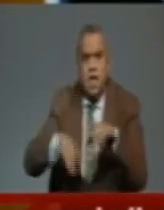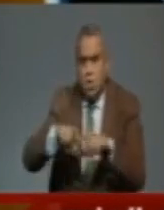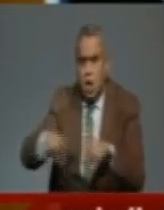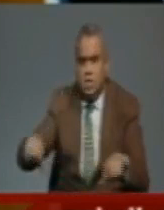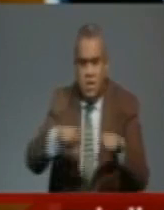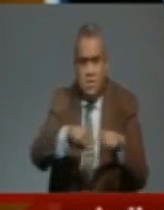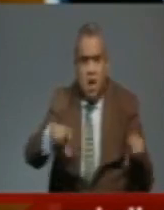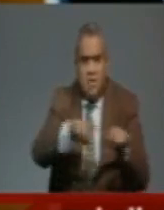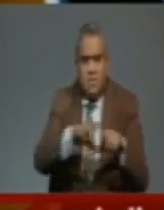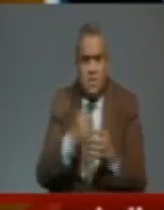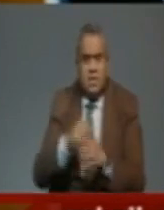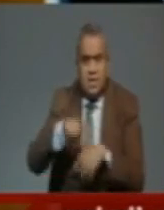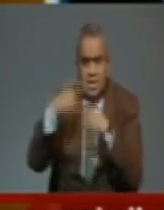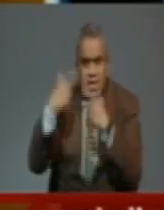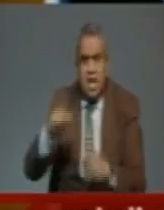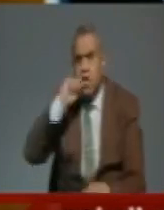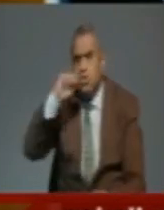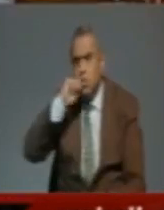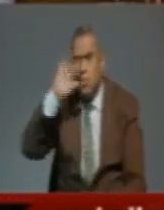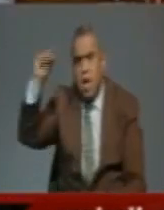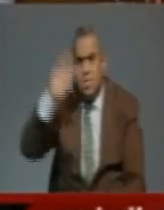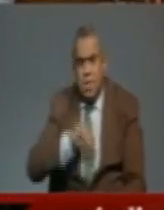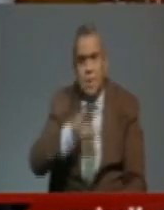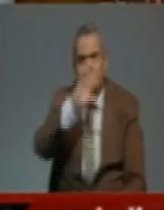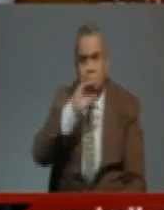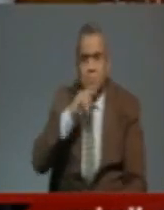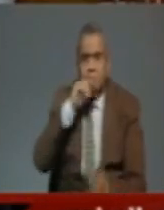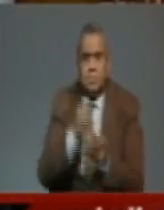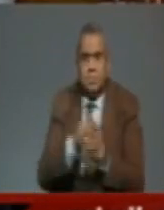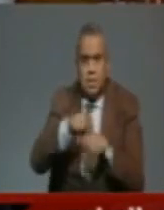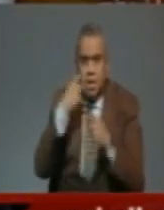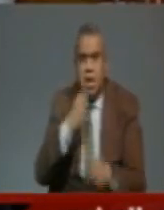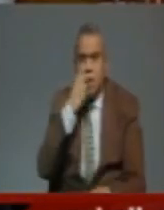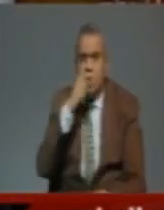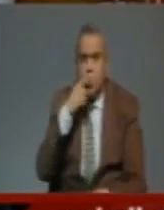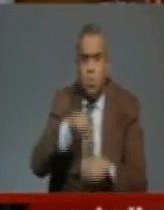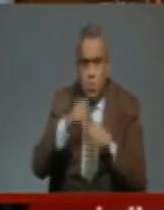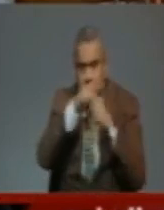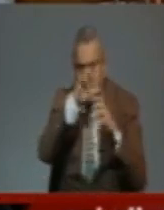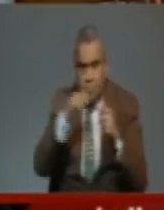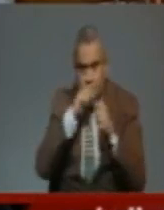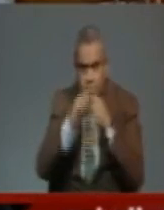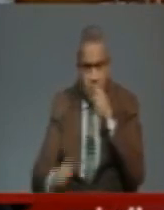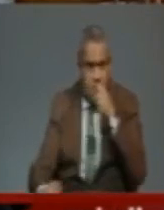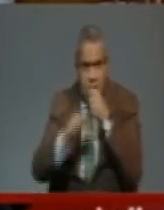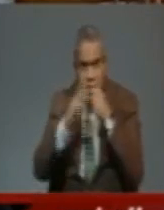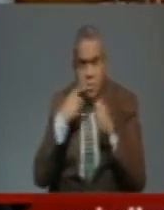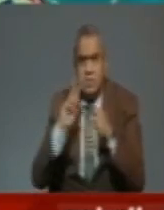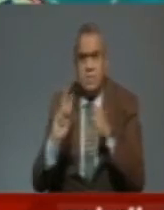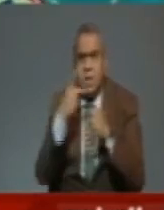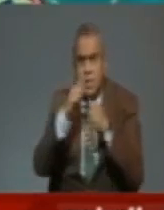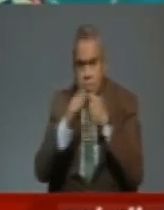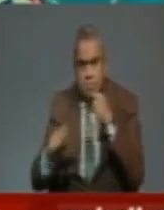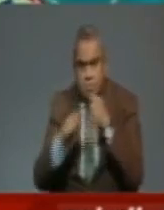ميناء دمياط وزي اي ميناء كبير ان شاء الله هيبقى ميناء جرجوب. اعماق الارصفه دي كلها 17 متر، ساحه تداول